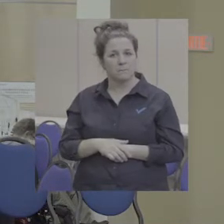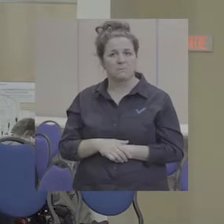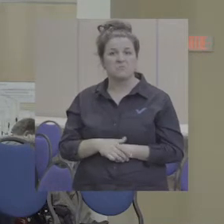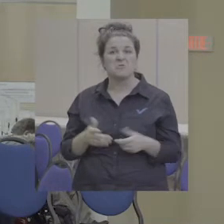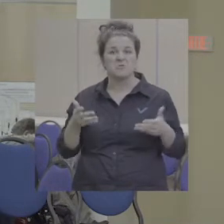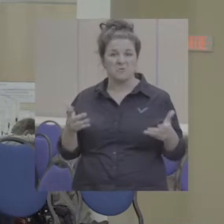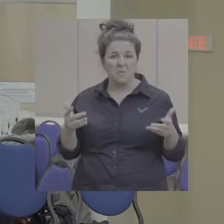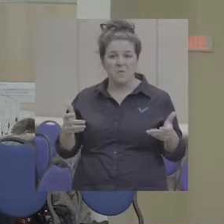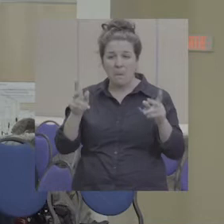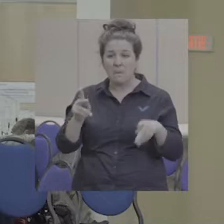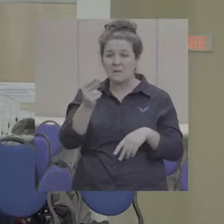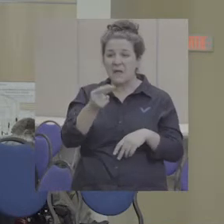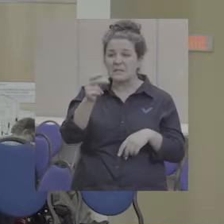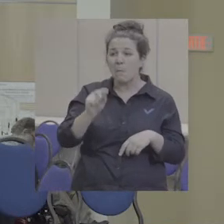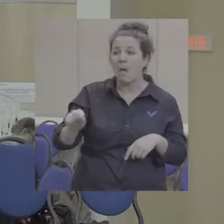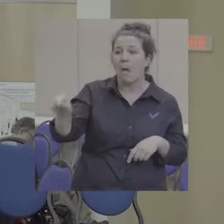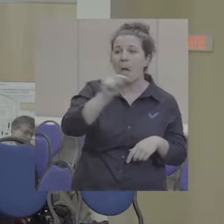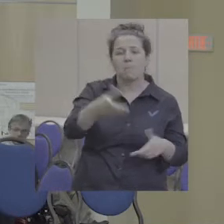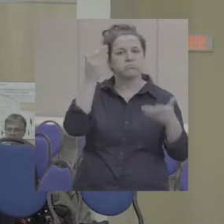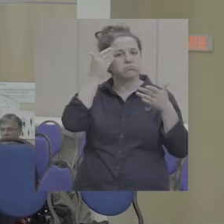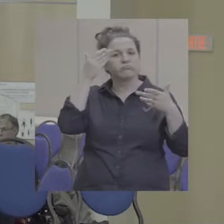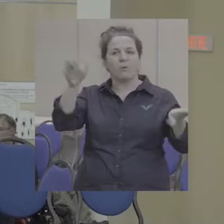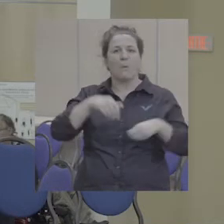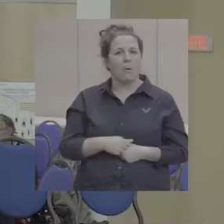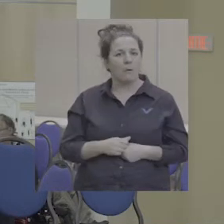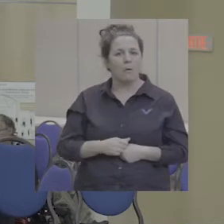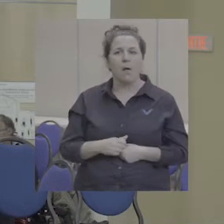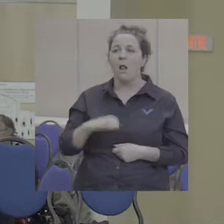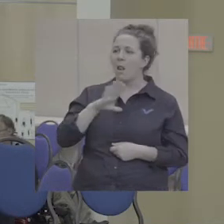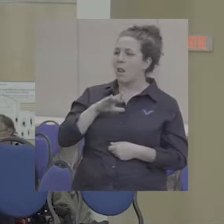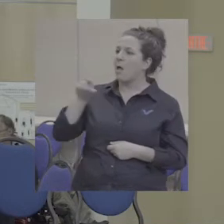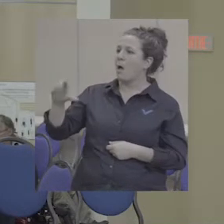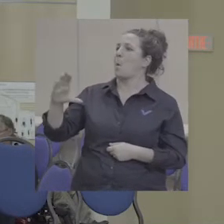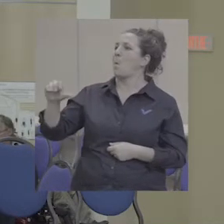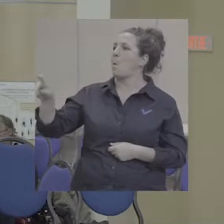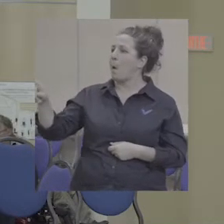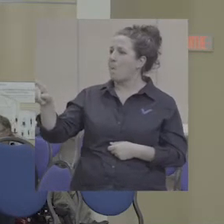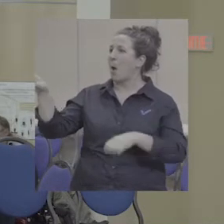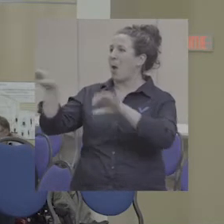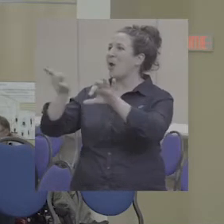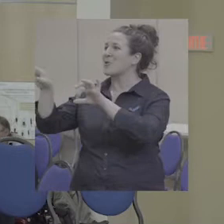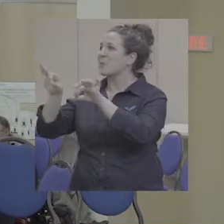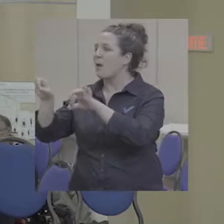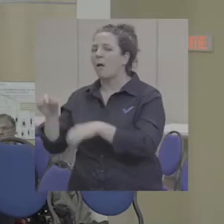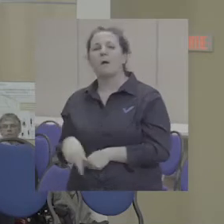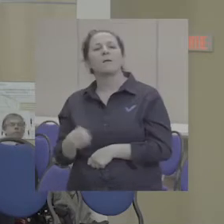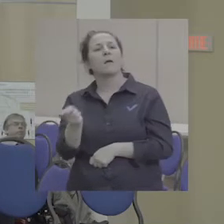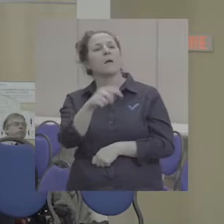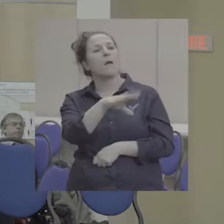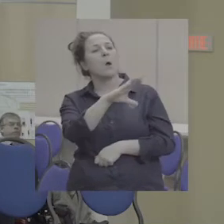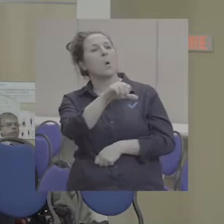handicapées, très souvent, ne savent même pas que telle coopérative recrute ou que